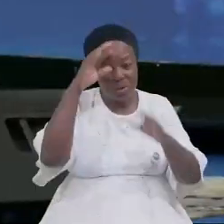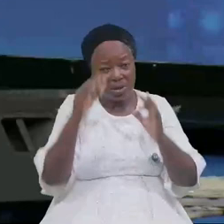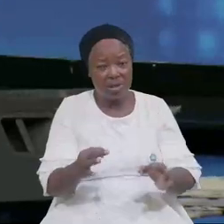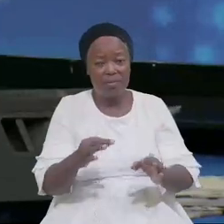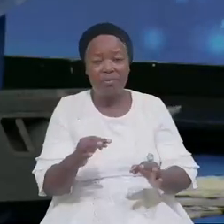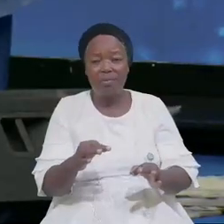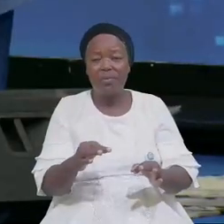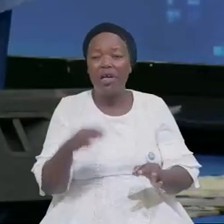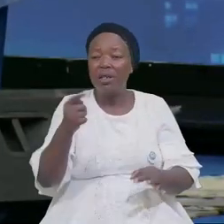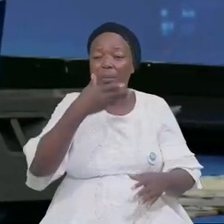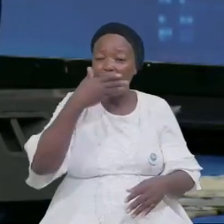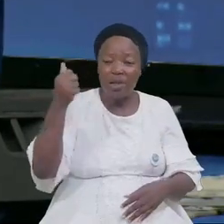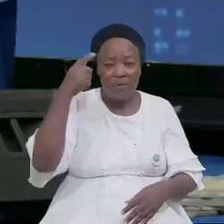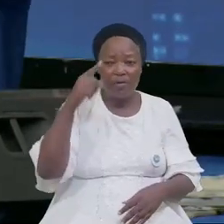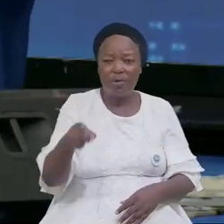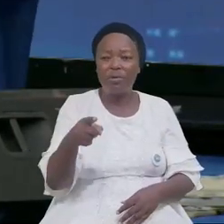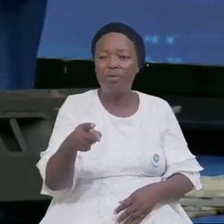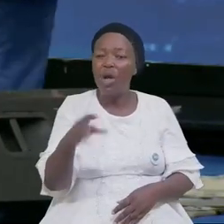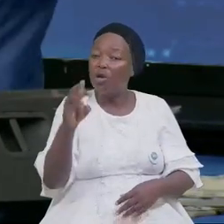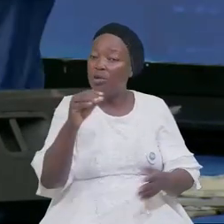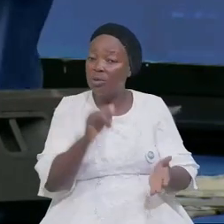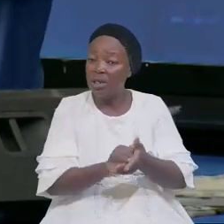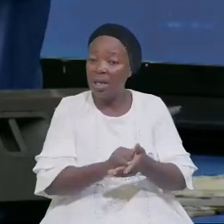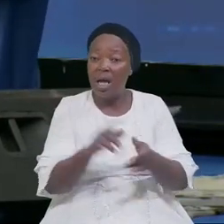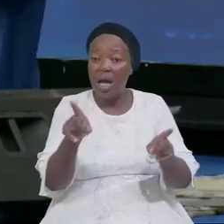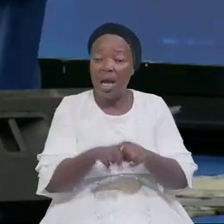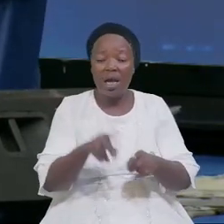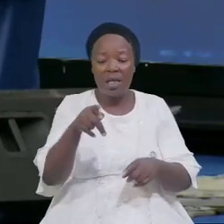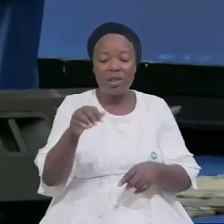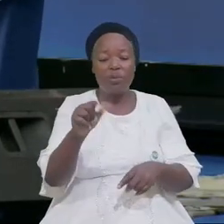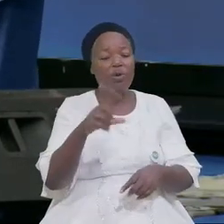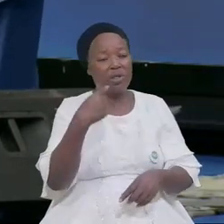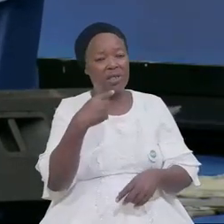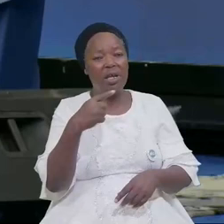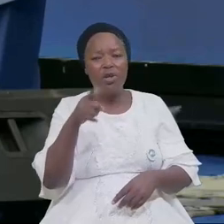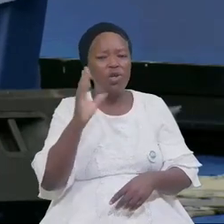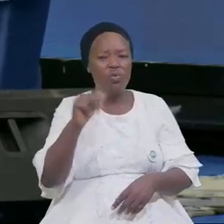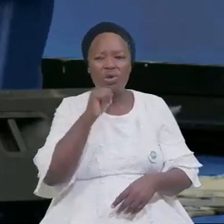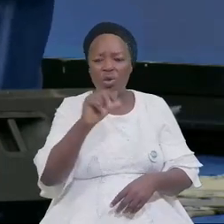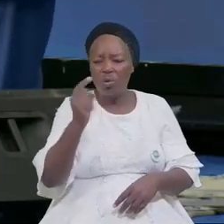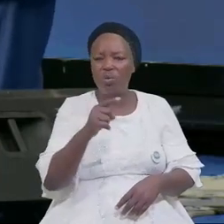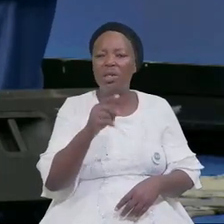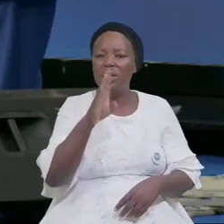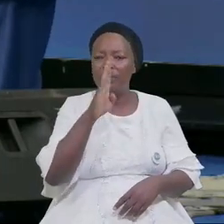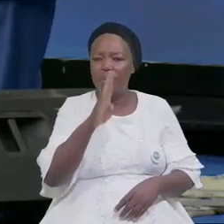décidez, autant meilleur que cela se trouve pour vous. Alors